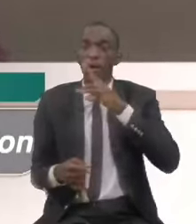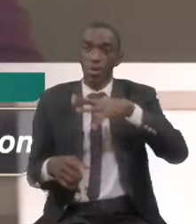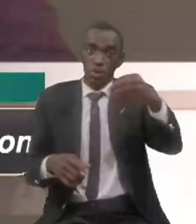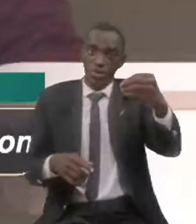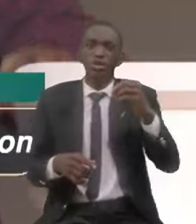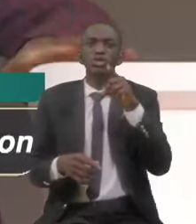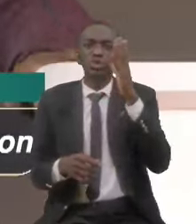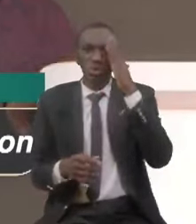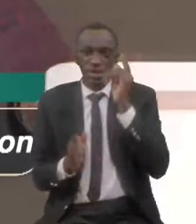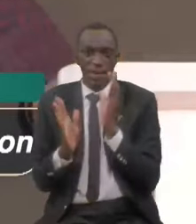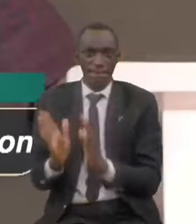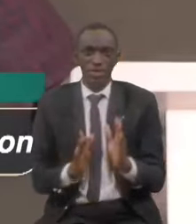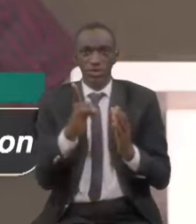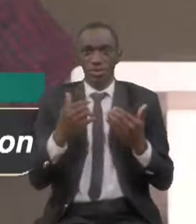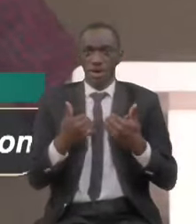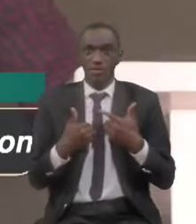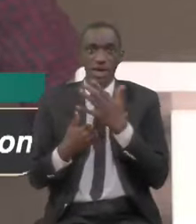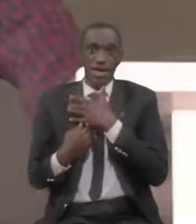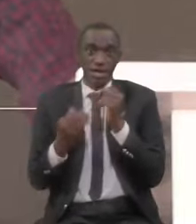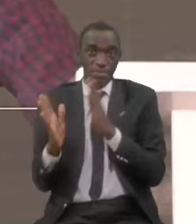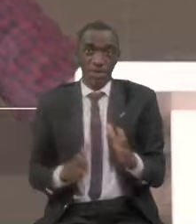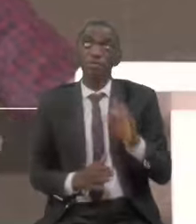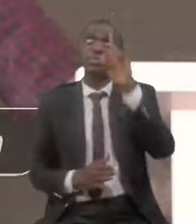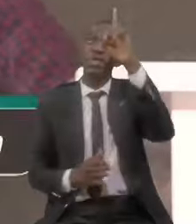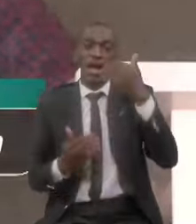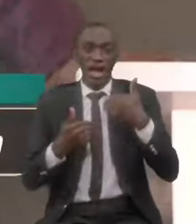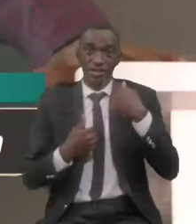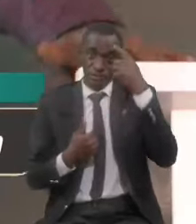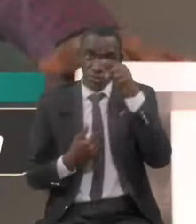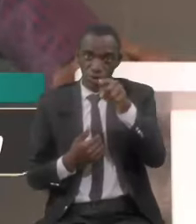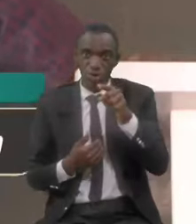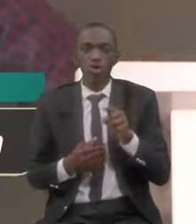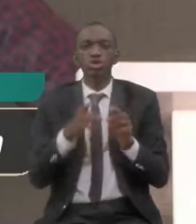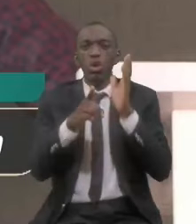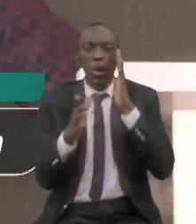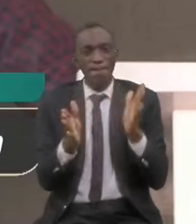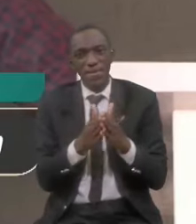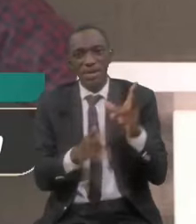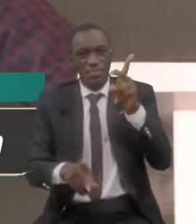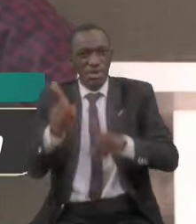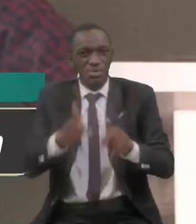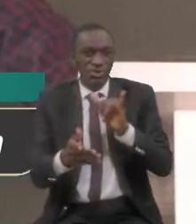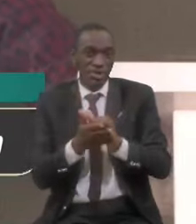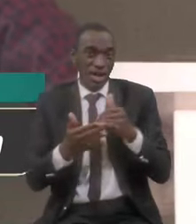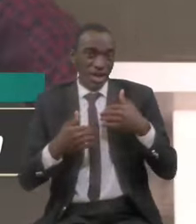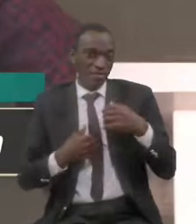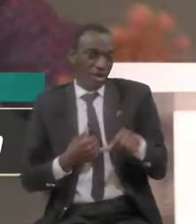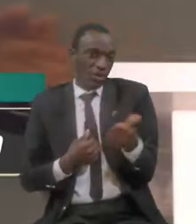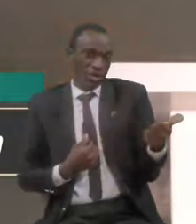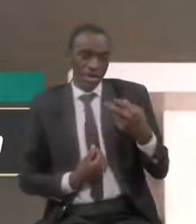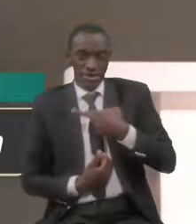le plan que tu as et le plan que Dieu a pour toi. Tu vas rencontrer des gens, peut-être qui